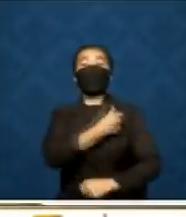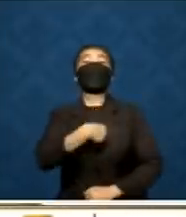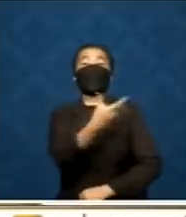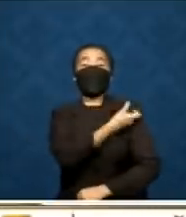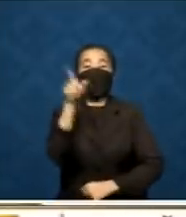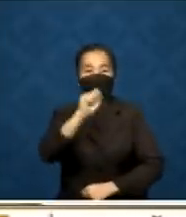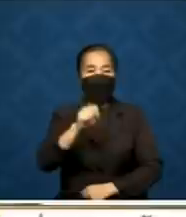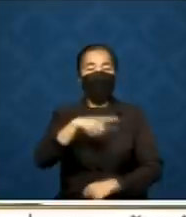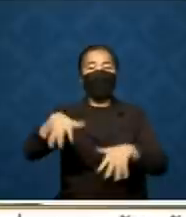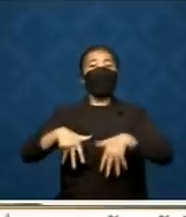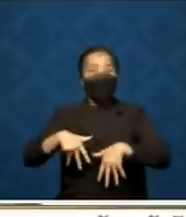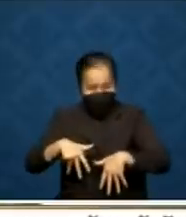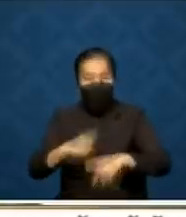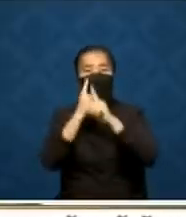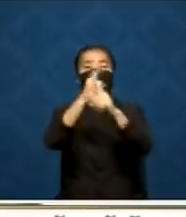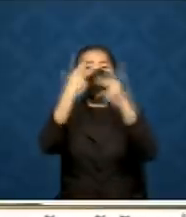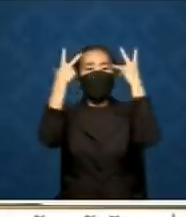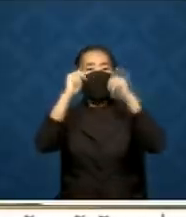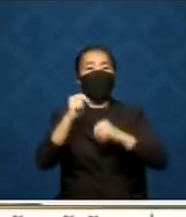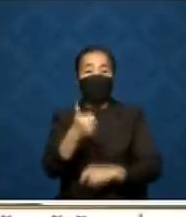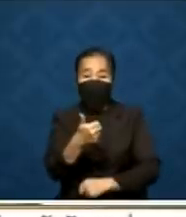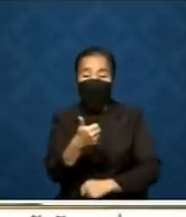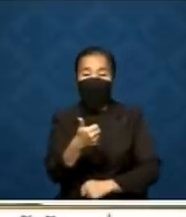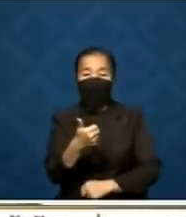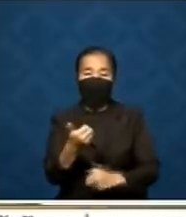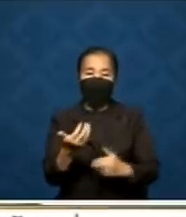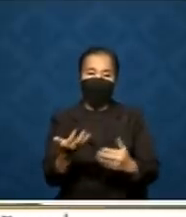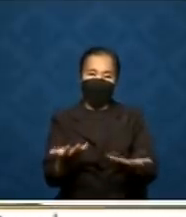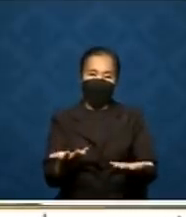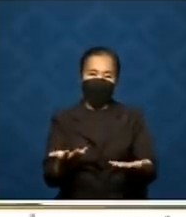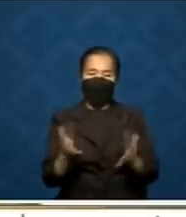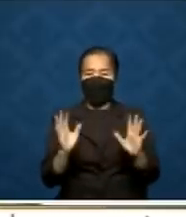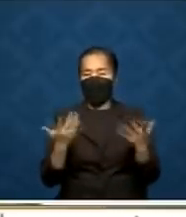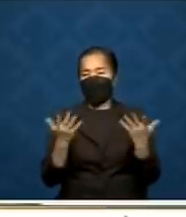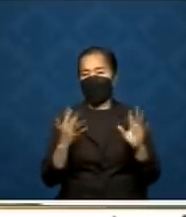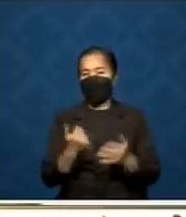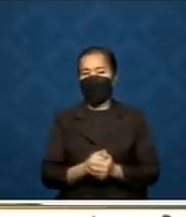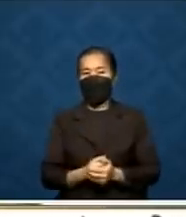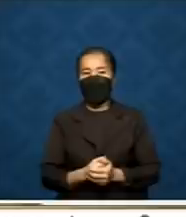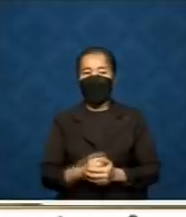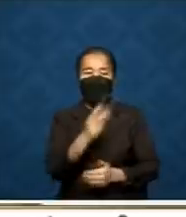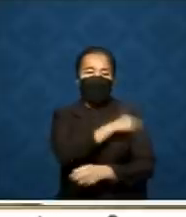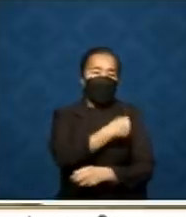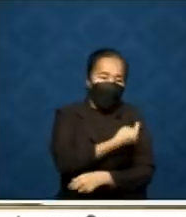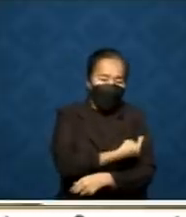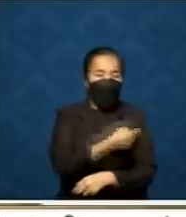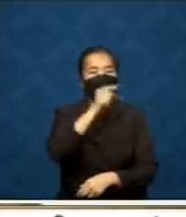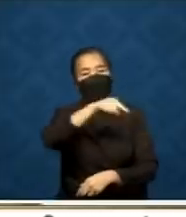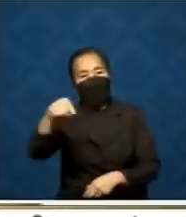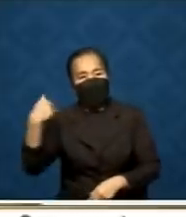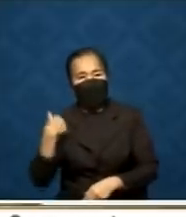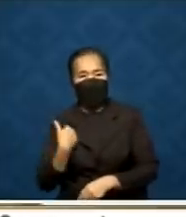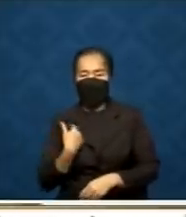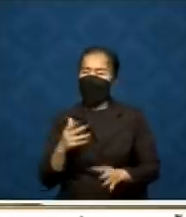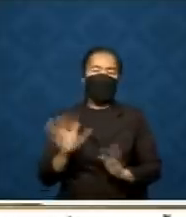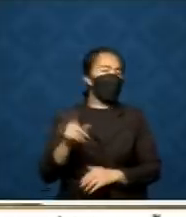ชาวบ้านเอานะมีไหมล่ะโอ้นี่จะออกมาทุกคนก็ออกมาหมอก็ออกมาใครก็เอาก่อนมัน